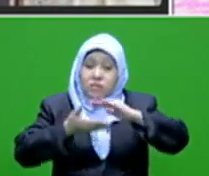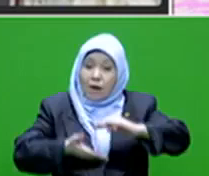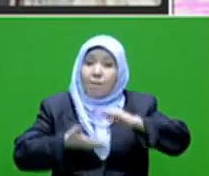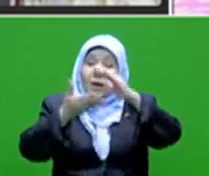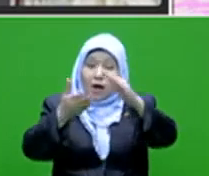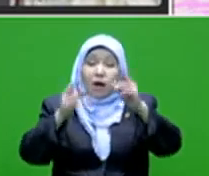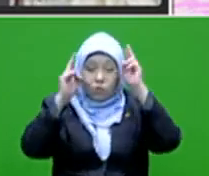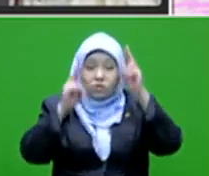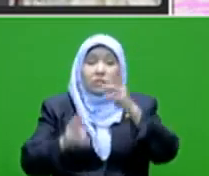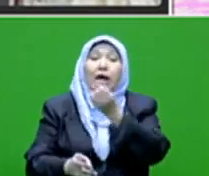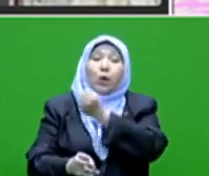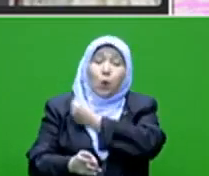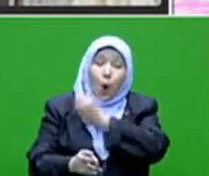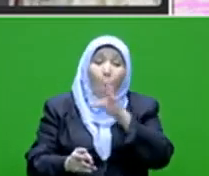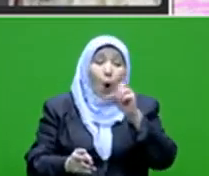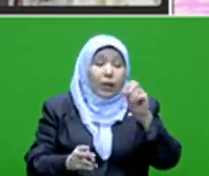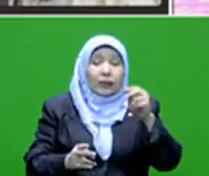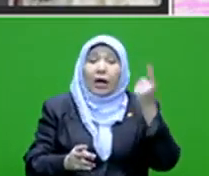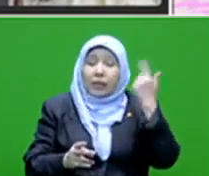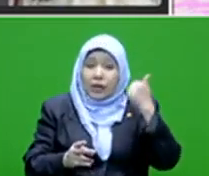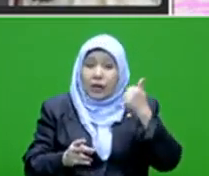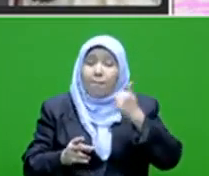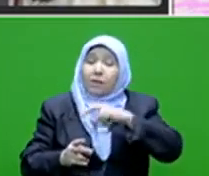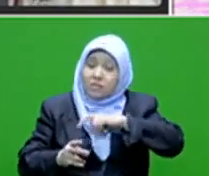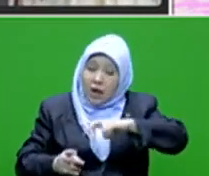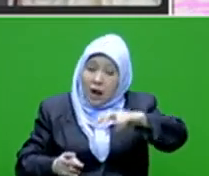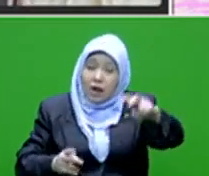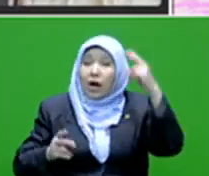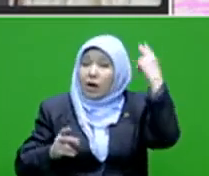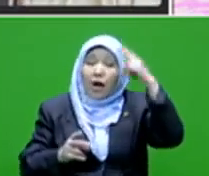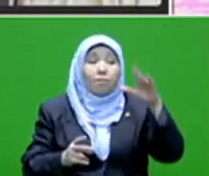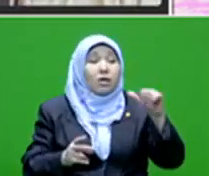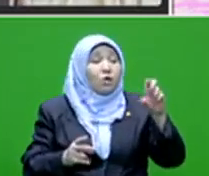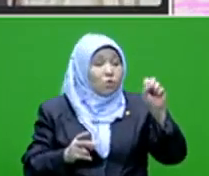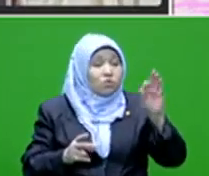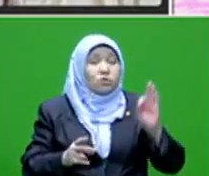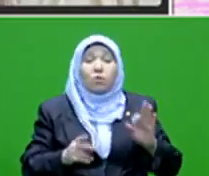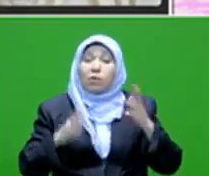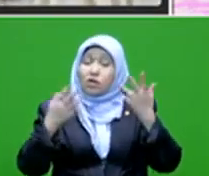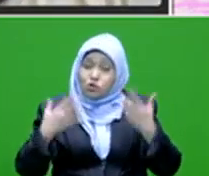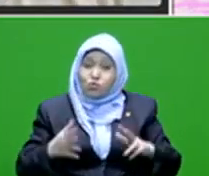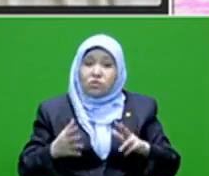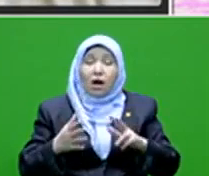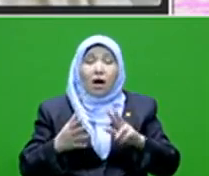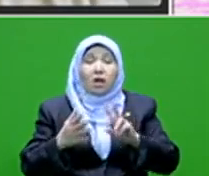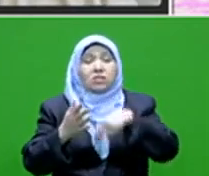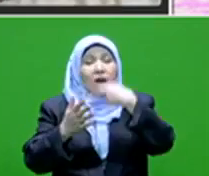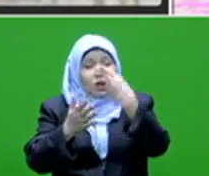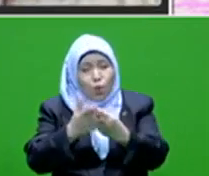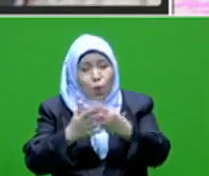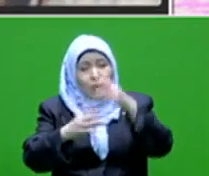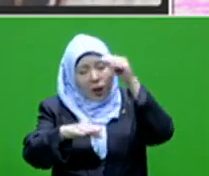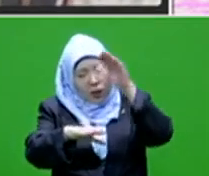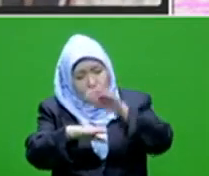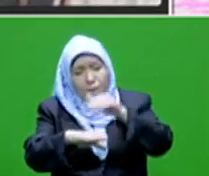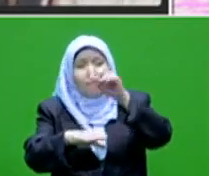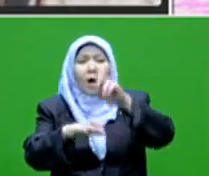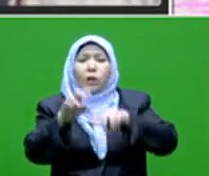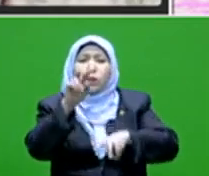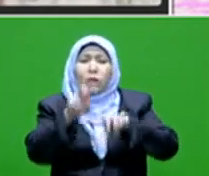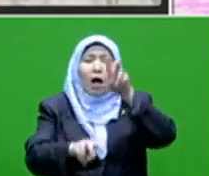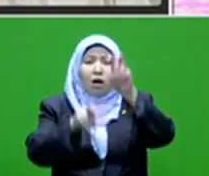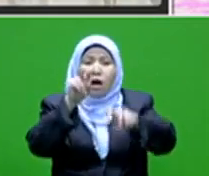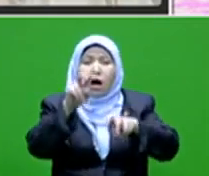Don sebentar tadi, bahawa perjalanan Nabi Yusuf ni sudah jatuh ditimpa tangga,